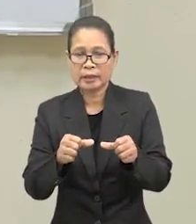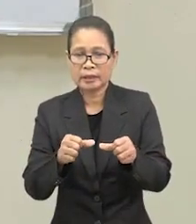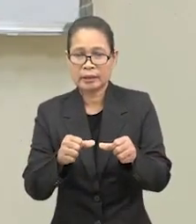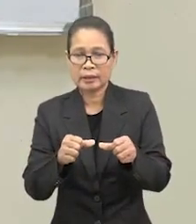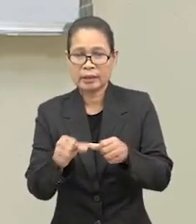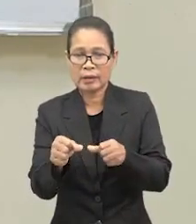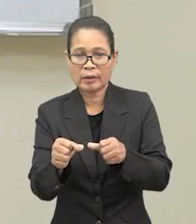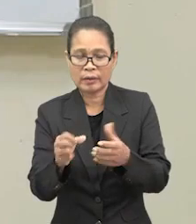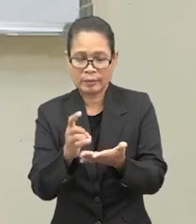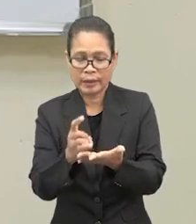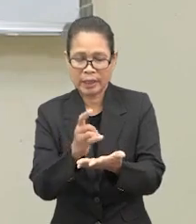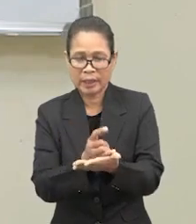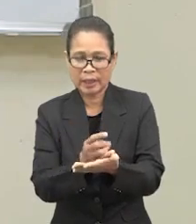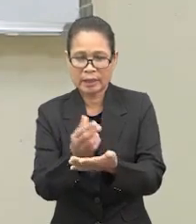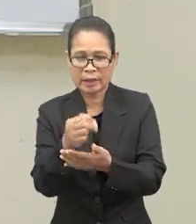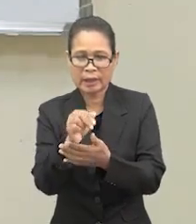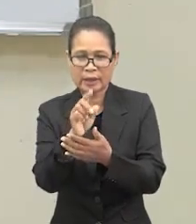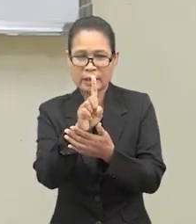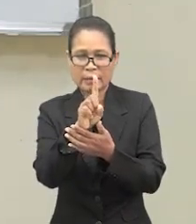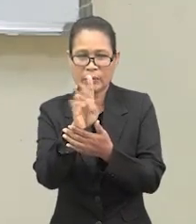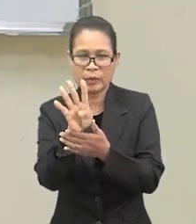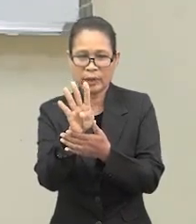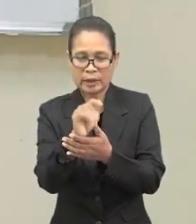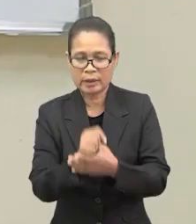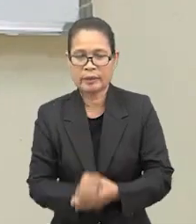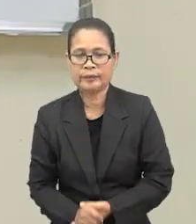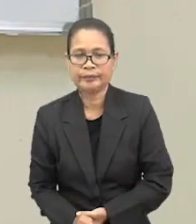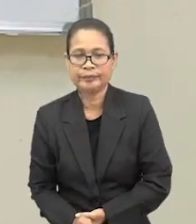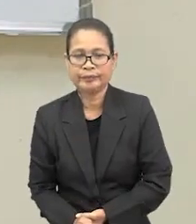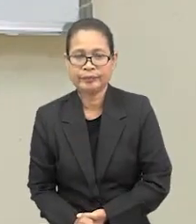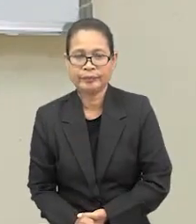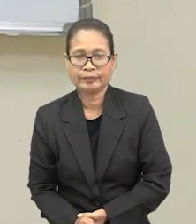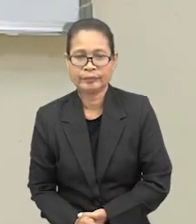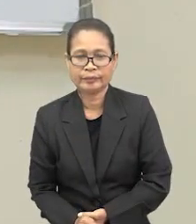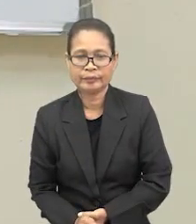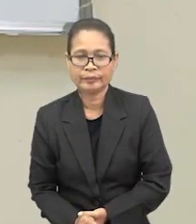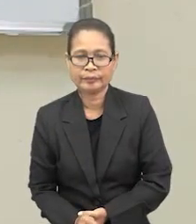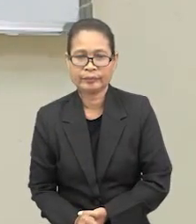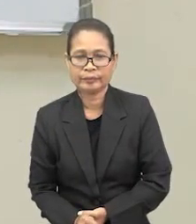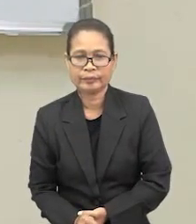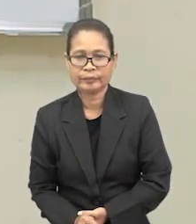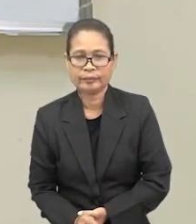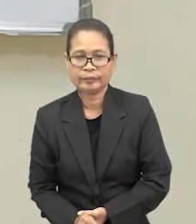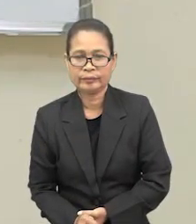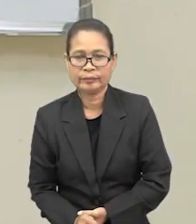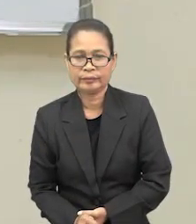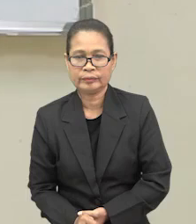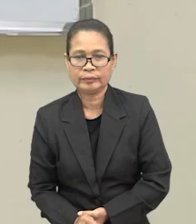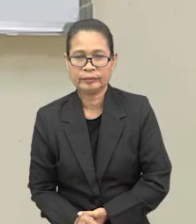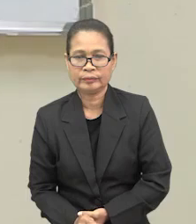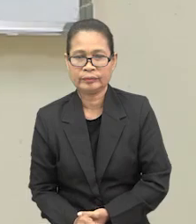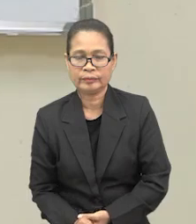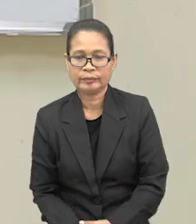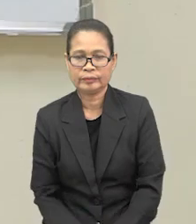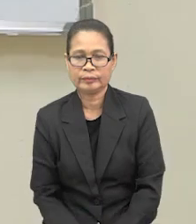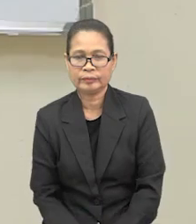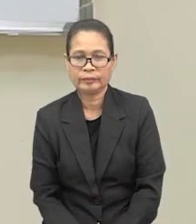chẳng thầy ní dương to mê riêng tì lọc buồn dương bằng to tiết.